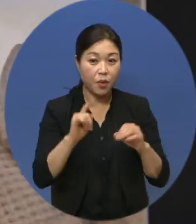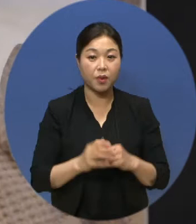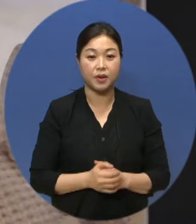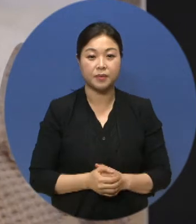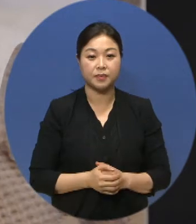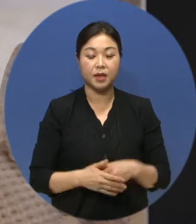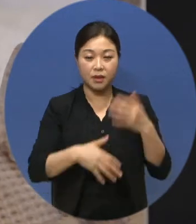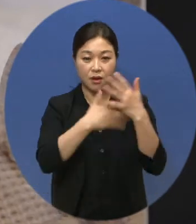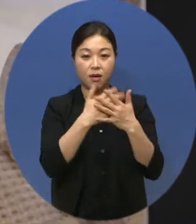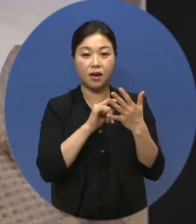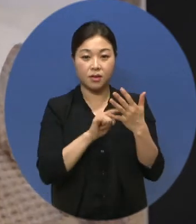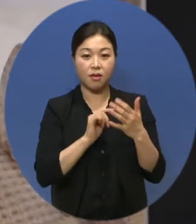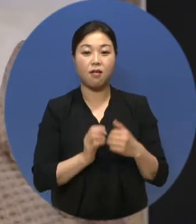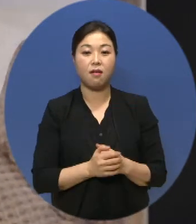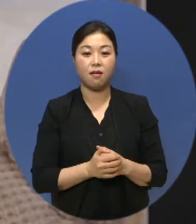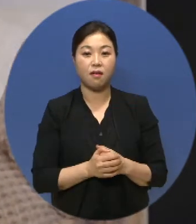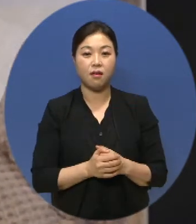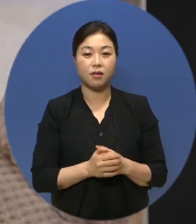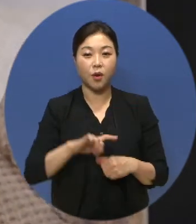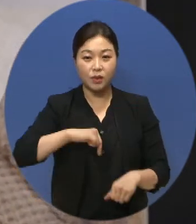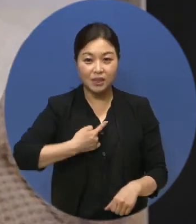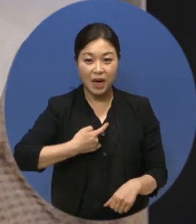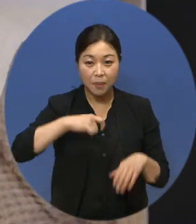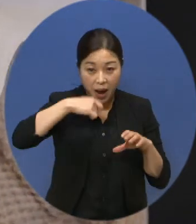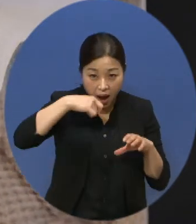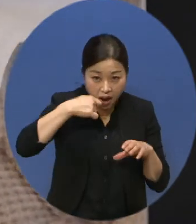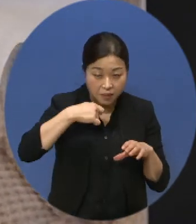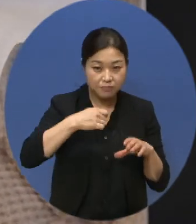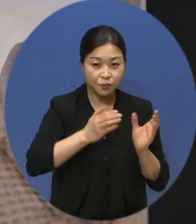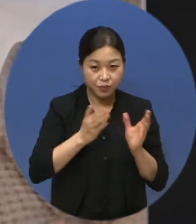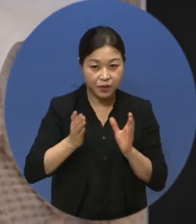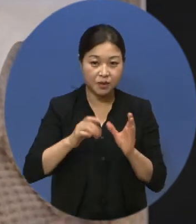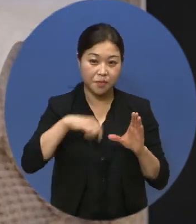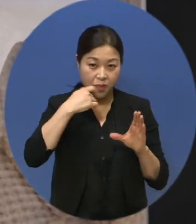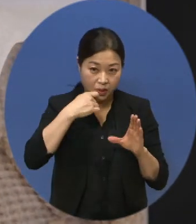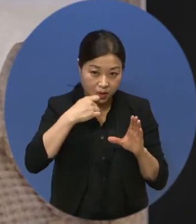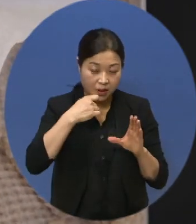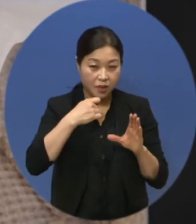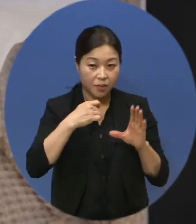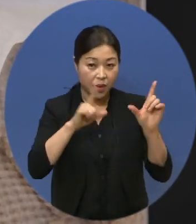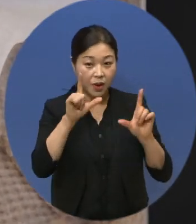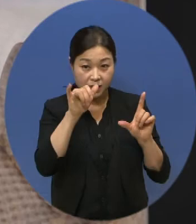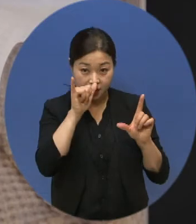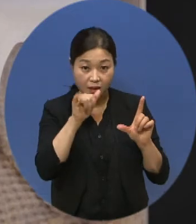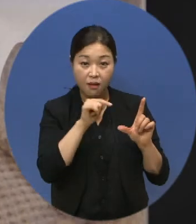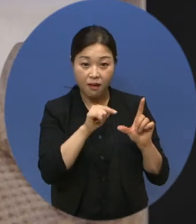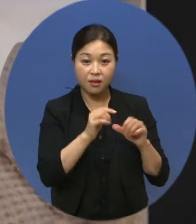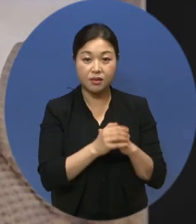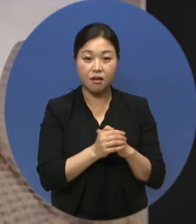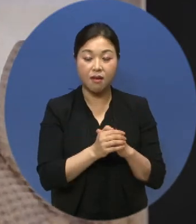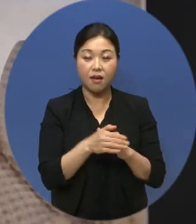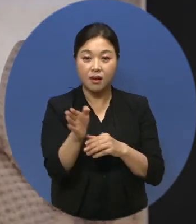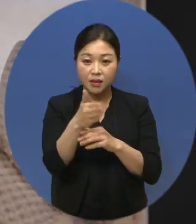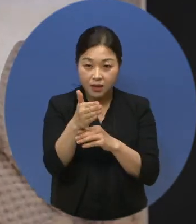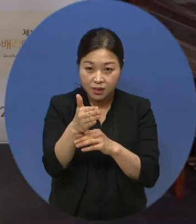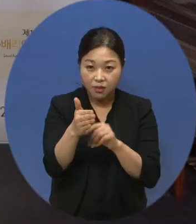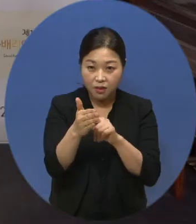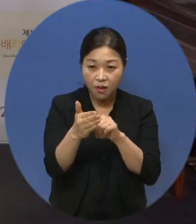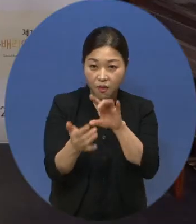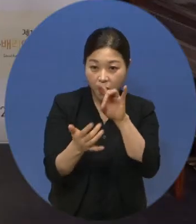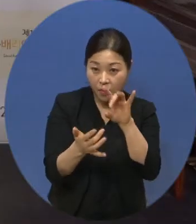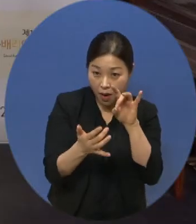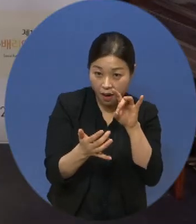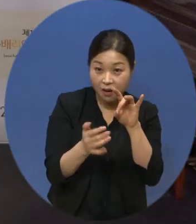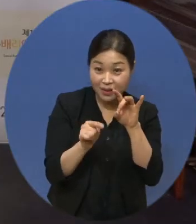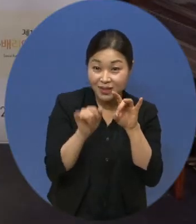차려 먹는 장면이 있거든요. 아, 맞아요. 네. 거기에서 그 생선을 고르는 장면이 있었는데 빠른